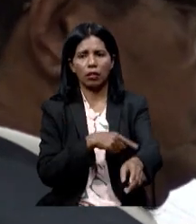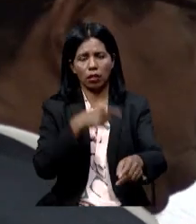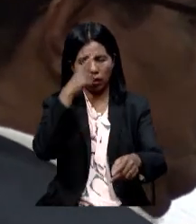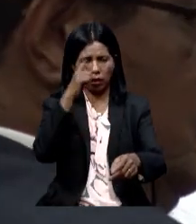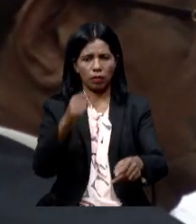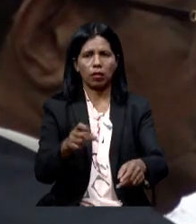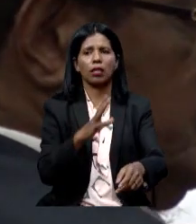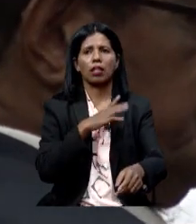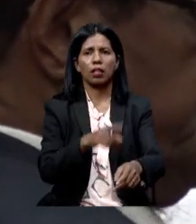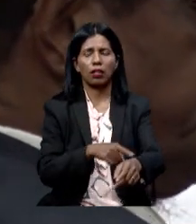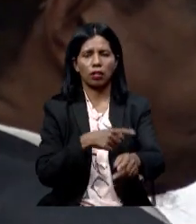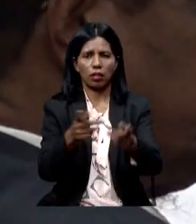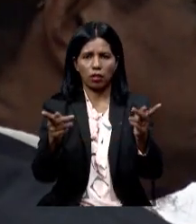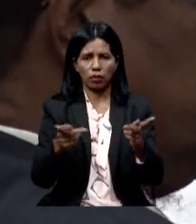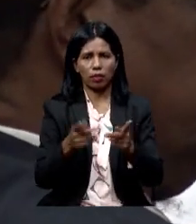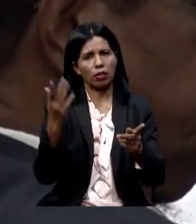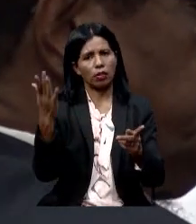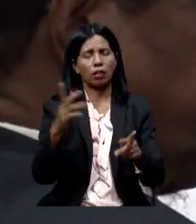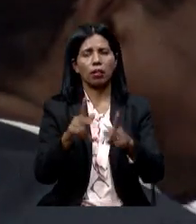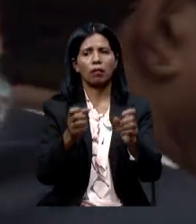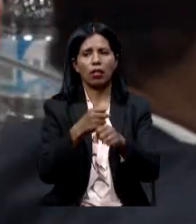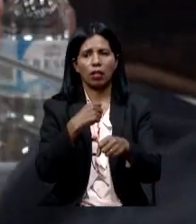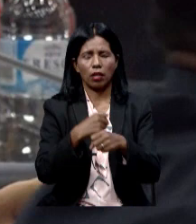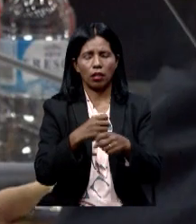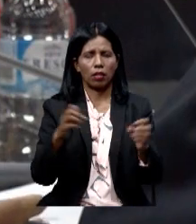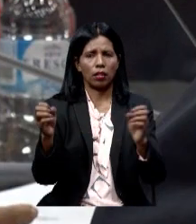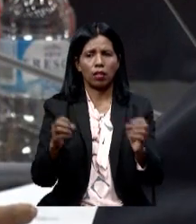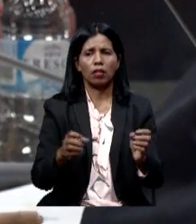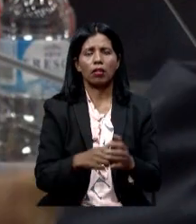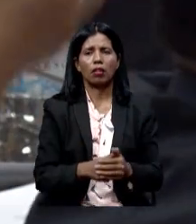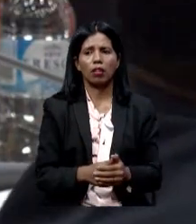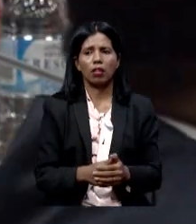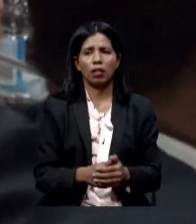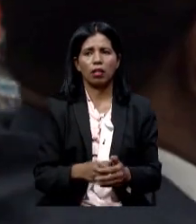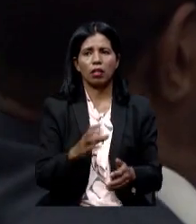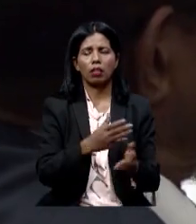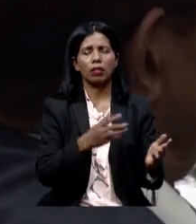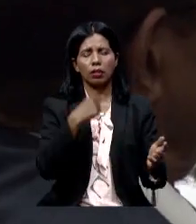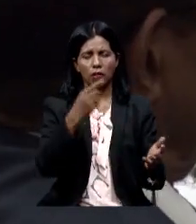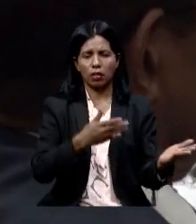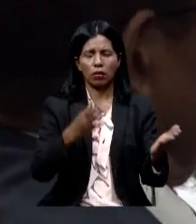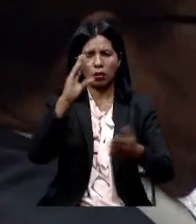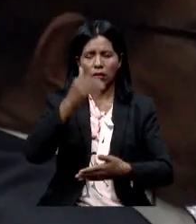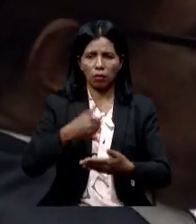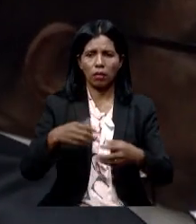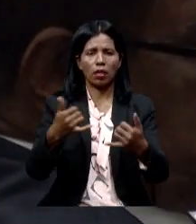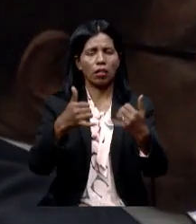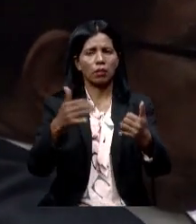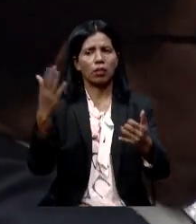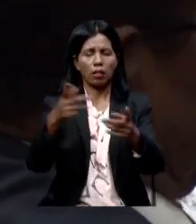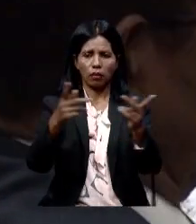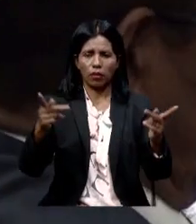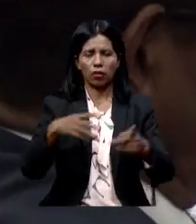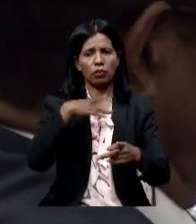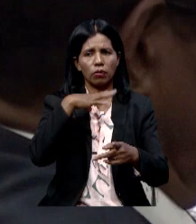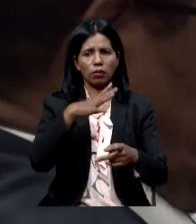da né demora, ia fatin ida na bane, e ma halo fatin la zerba la barik sira bali mar sema kat lori ni wan bali mar na baia, momento da né be ma